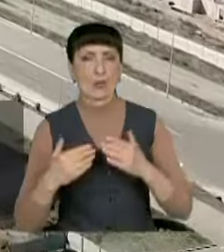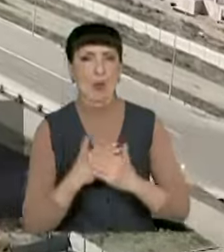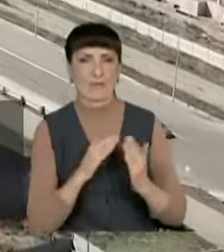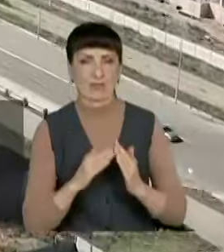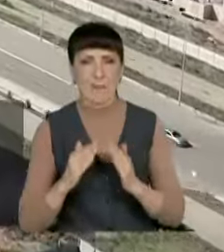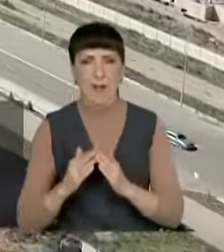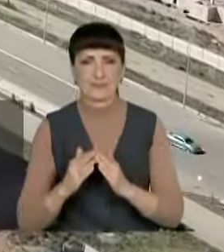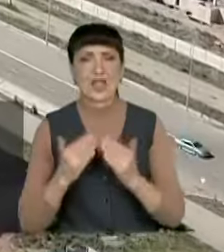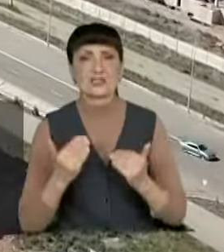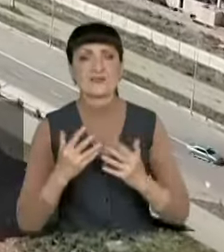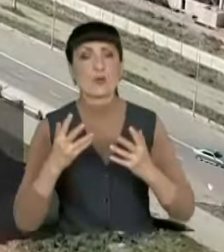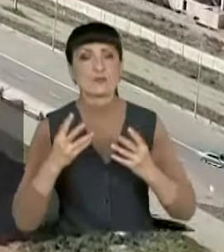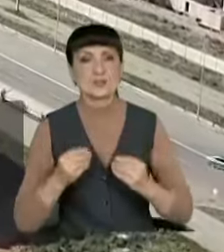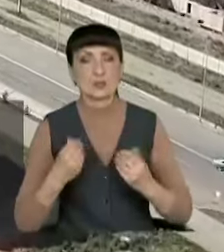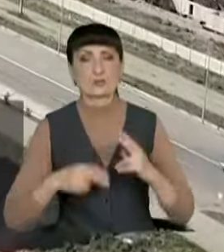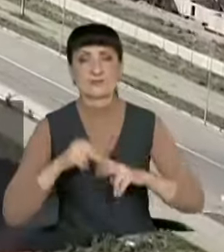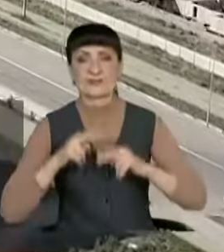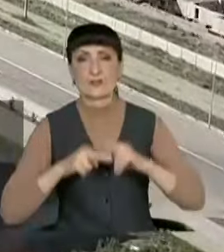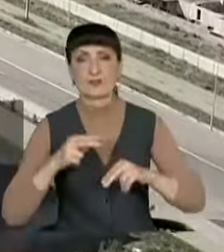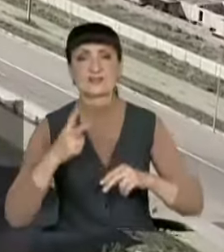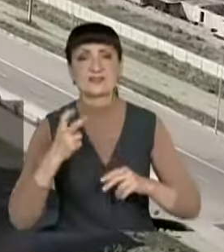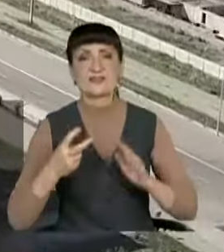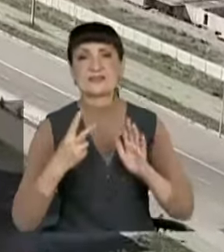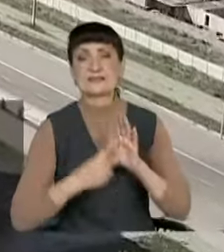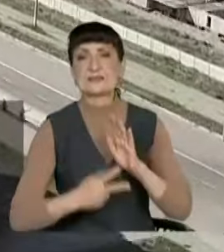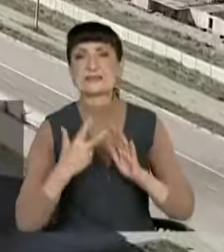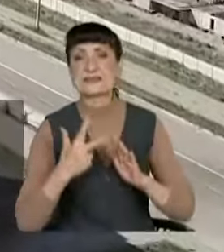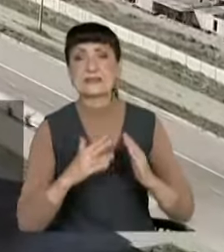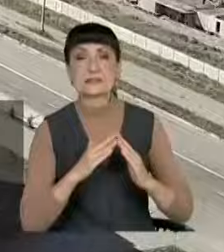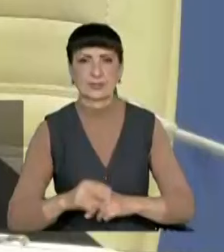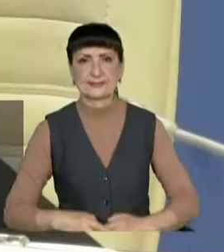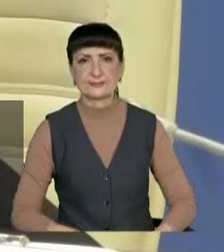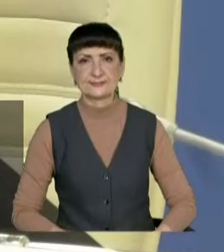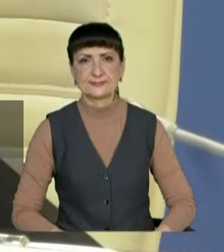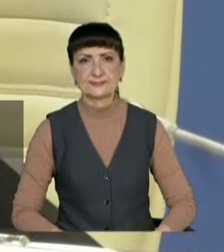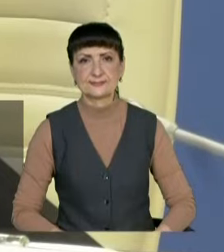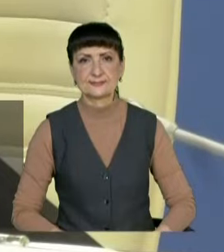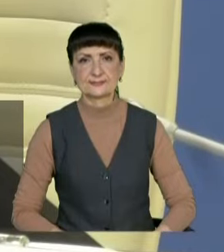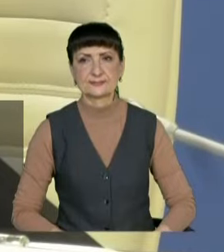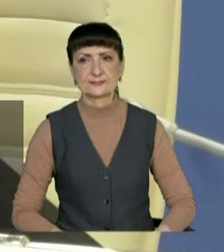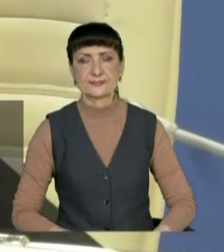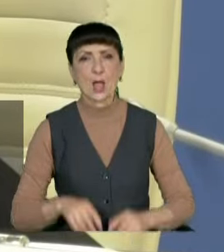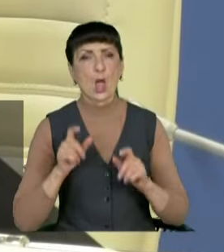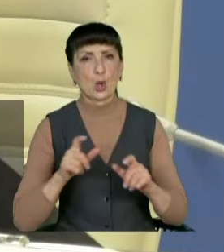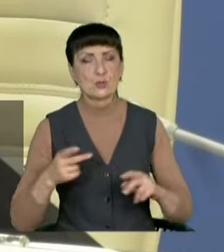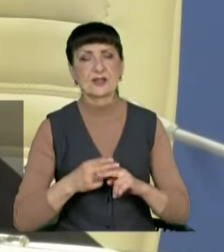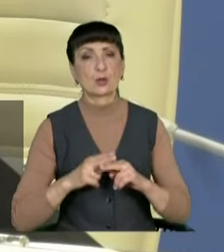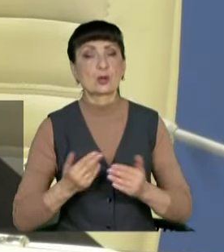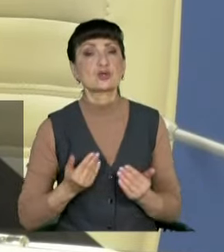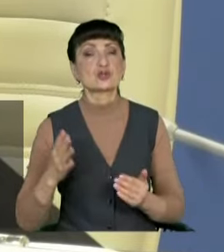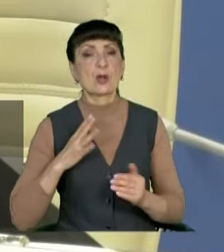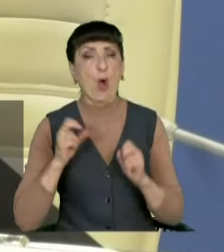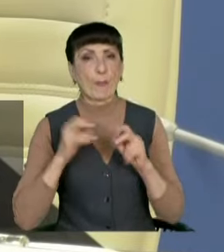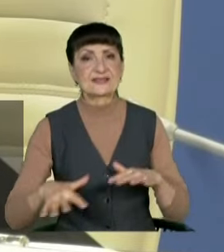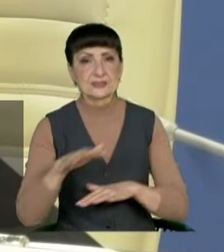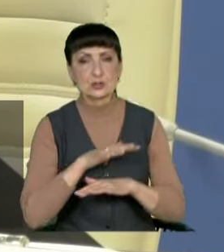также приобретено 211. Еще 714 строений требует ремонта. Люди, которые жили в опасной